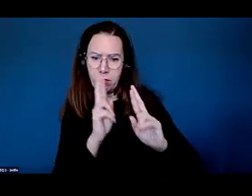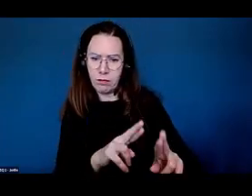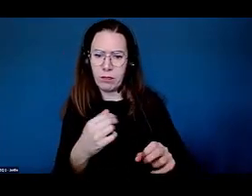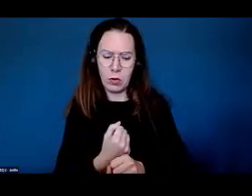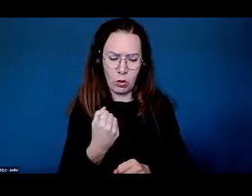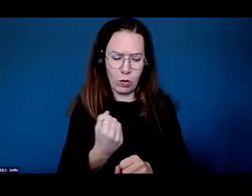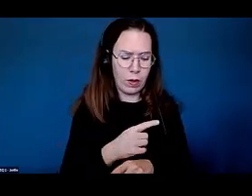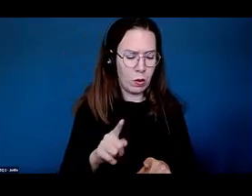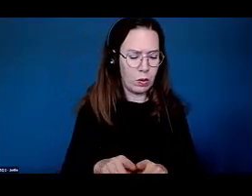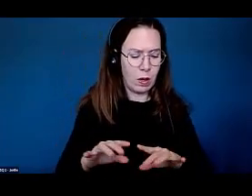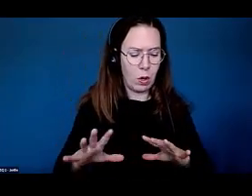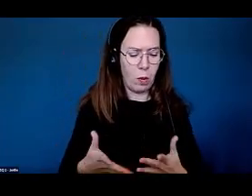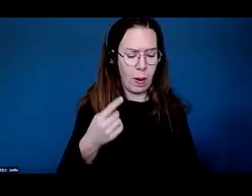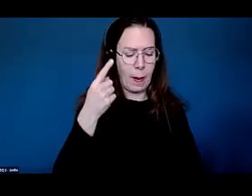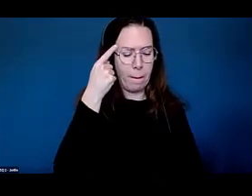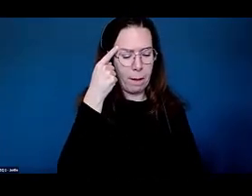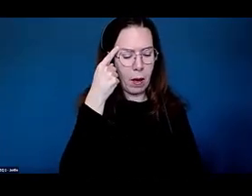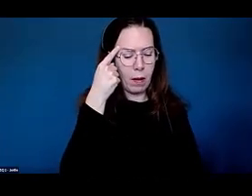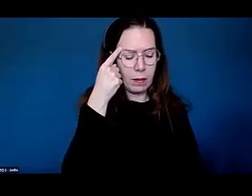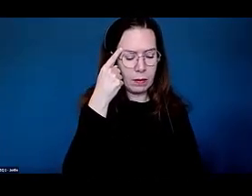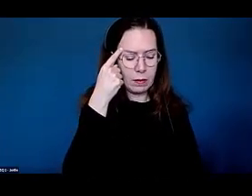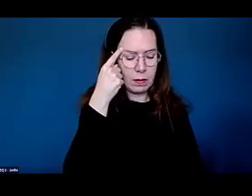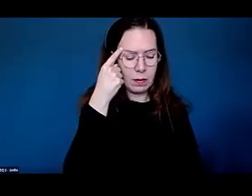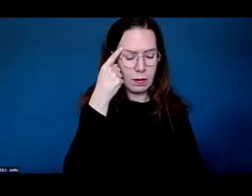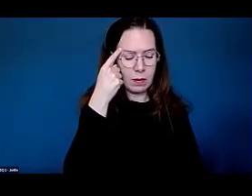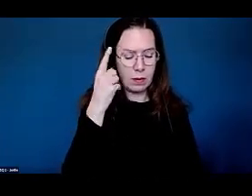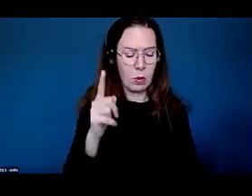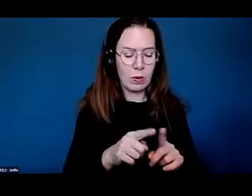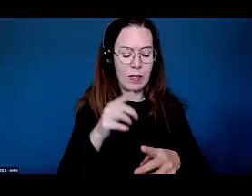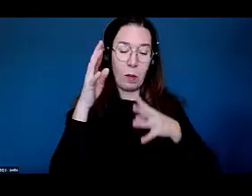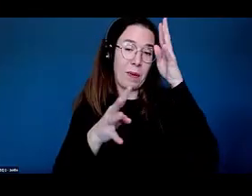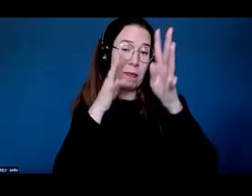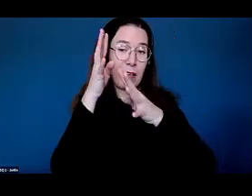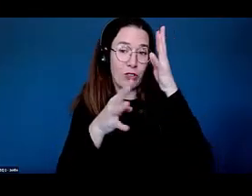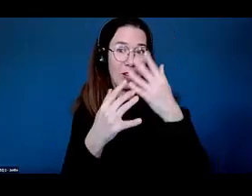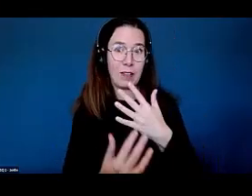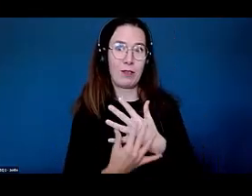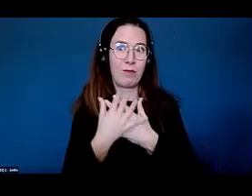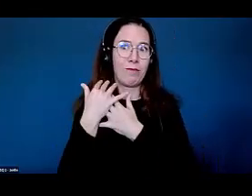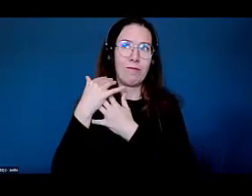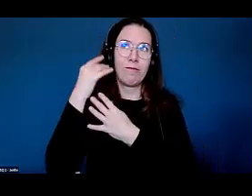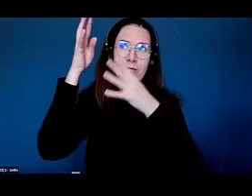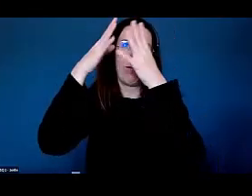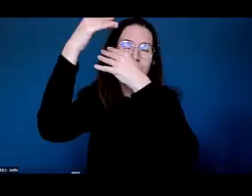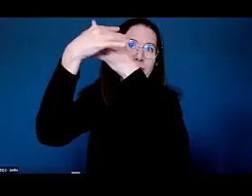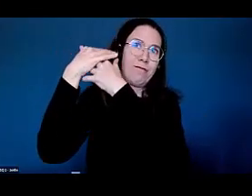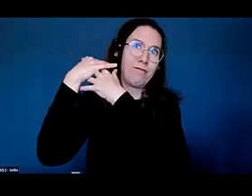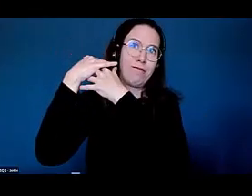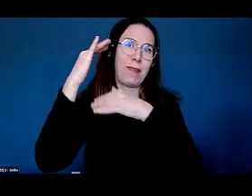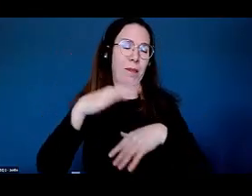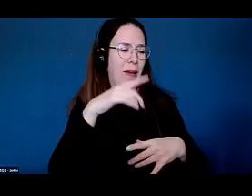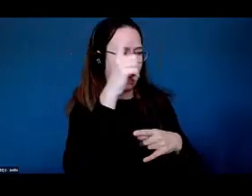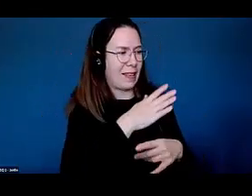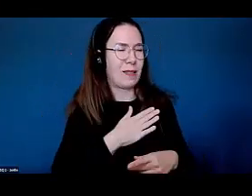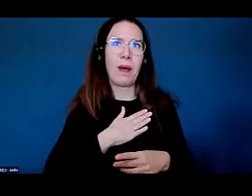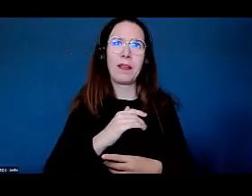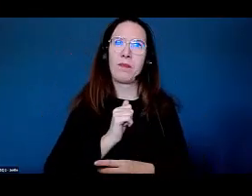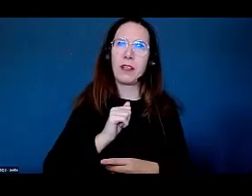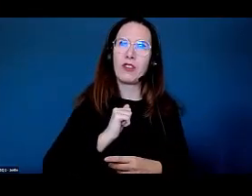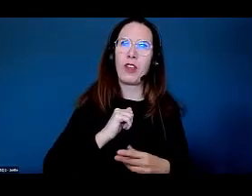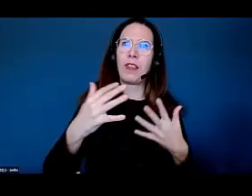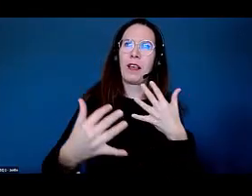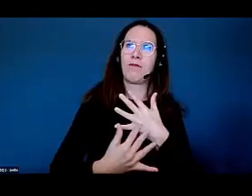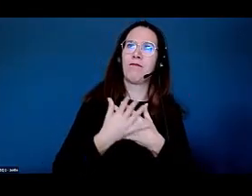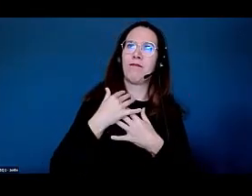faisons et ce à quoi nous pensons est bien sûr informé par notre imagination, qui est ensuite est informée par nos